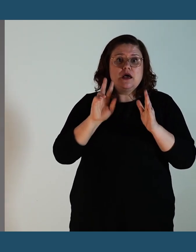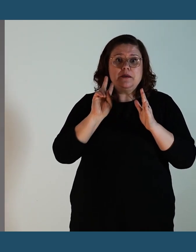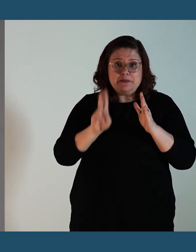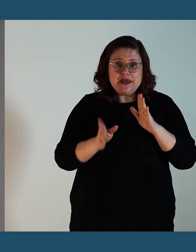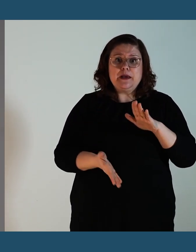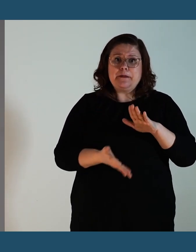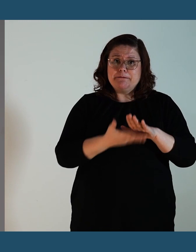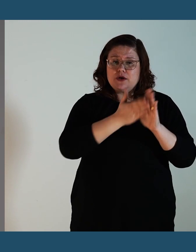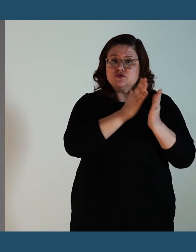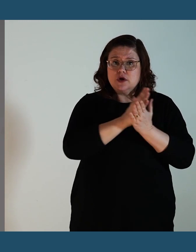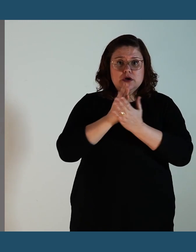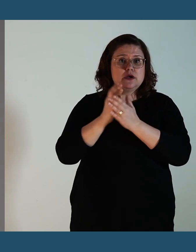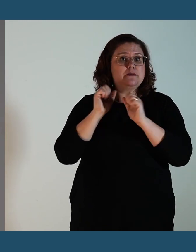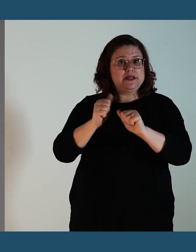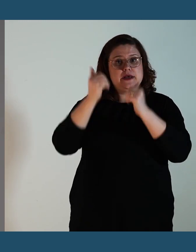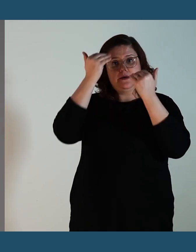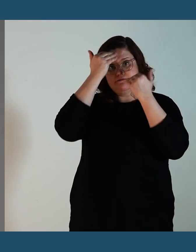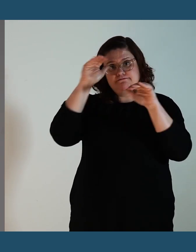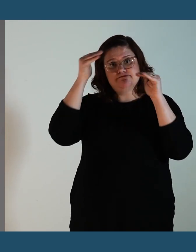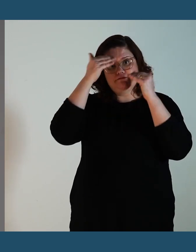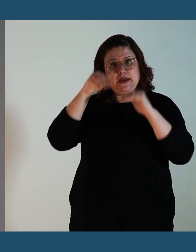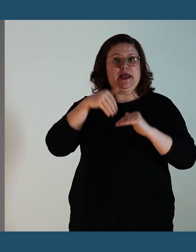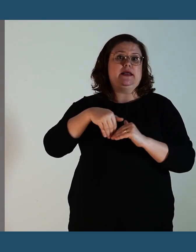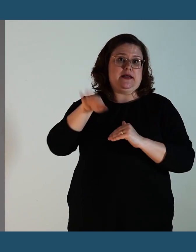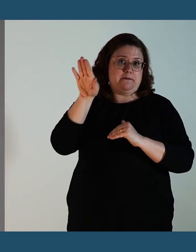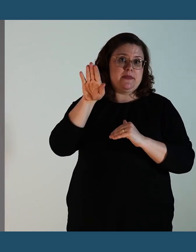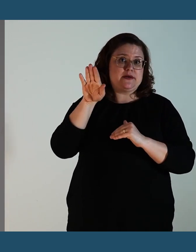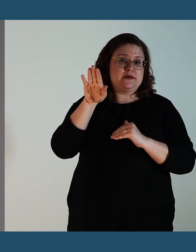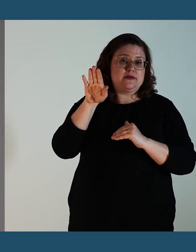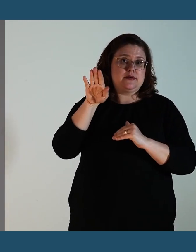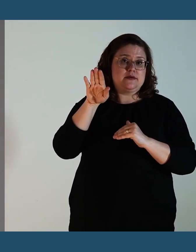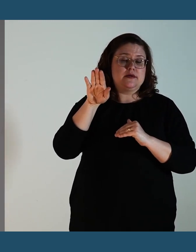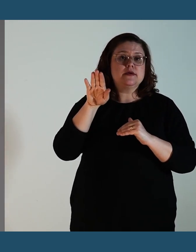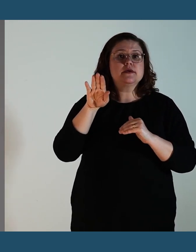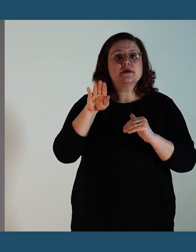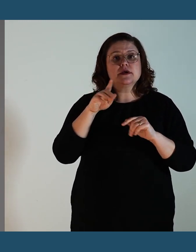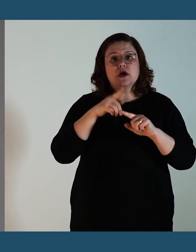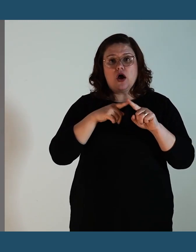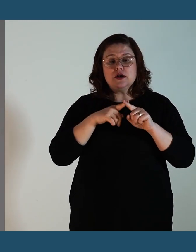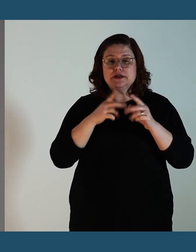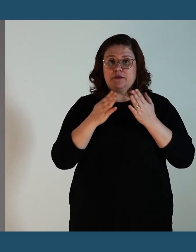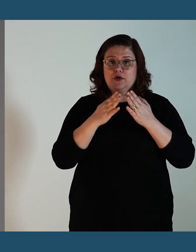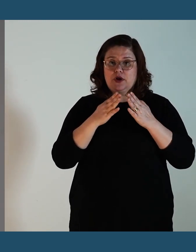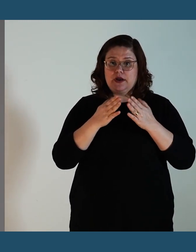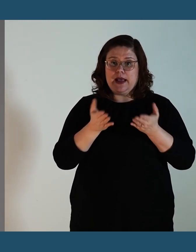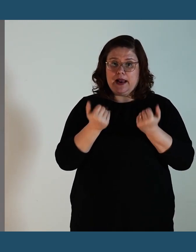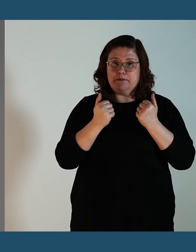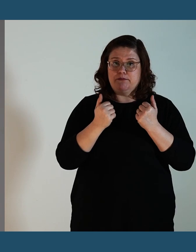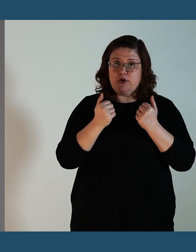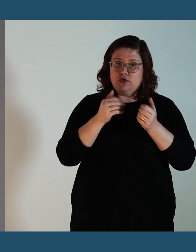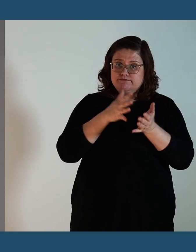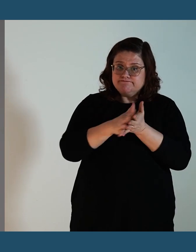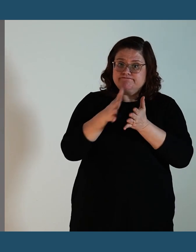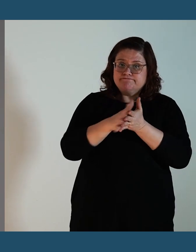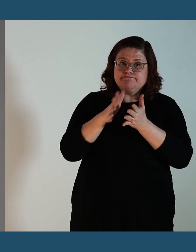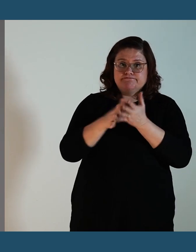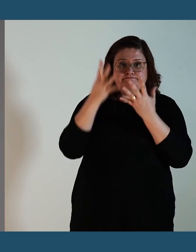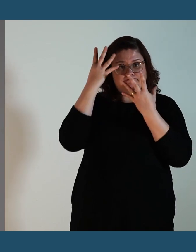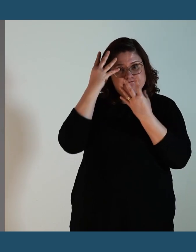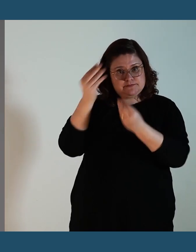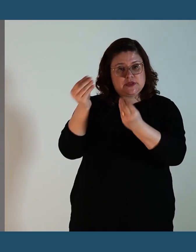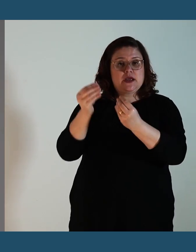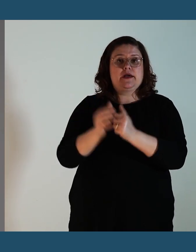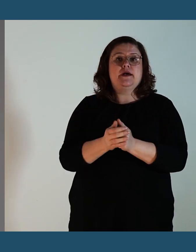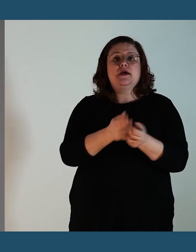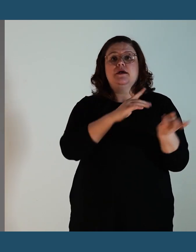perustavaa laatua olevia kysymyksiä, että meidän pitäisi niin kuin tavallaan tehdä se polku mahdollisimman helpoksi ja ymmärrettäväksi. No sitten taas